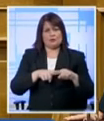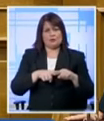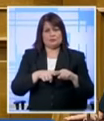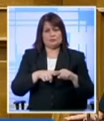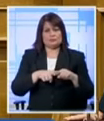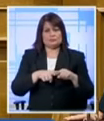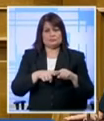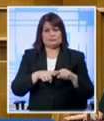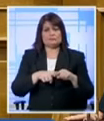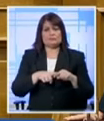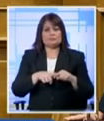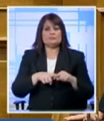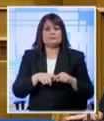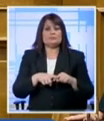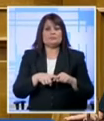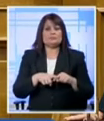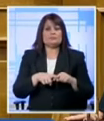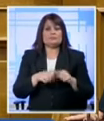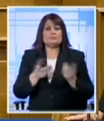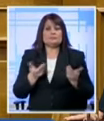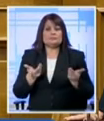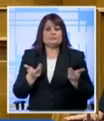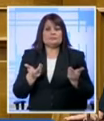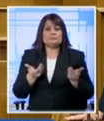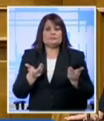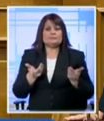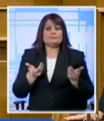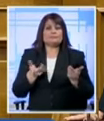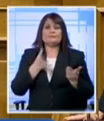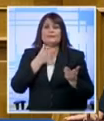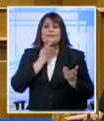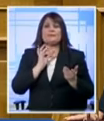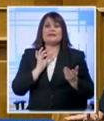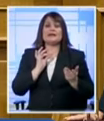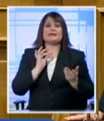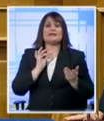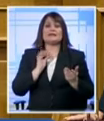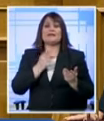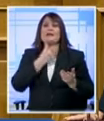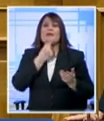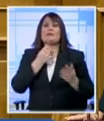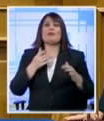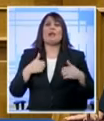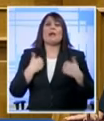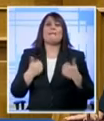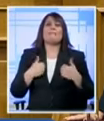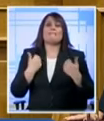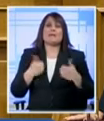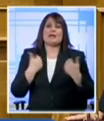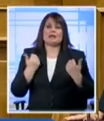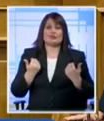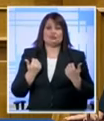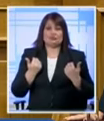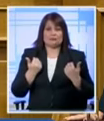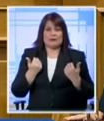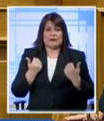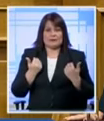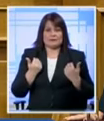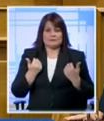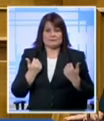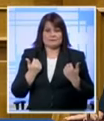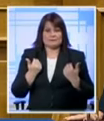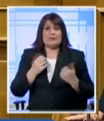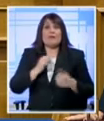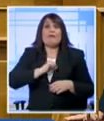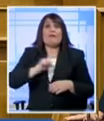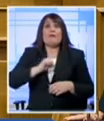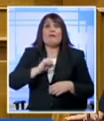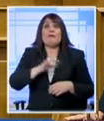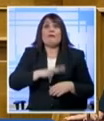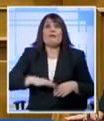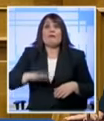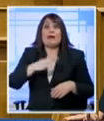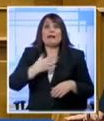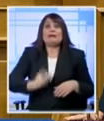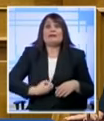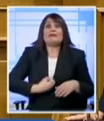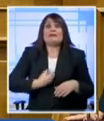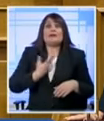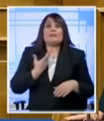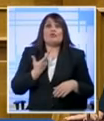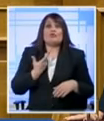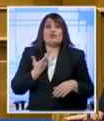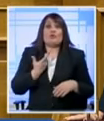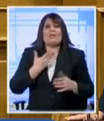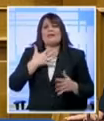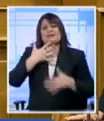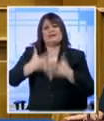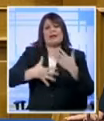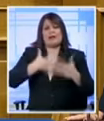του ελληνικού λαού και παίζει ευκόλως με τα συναισθήματα ενός λαού φοβισμένου και ταλαιπωρημένου.